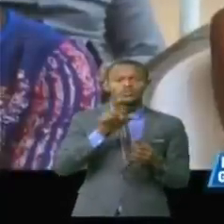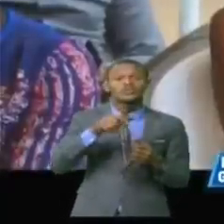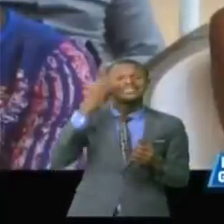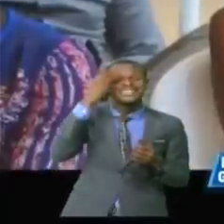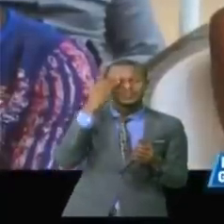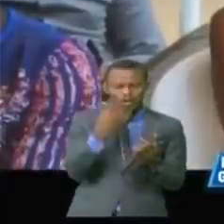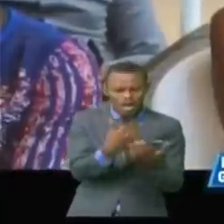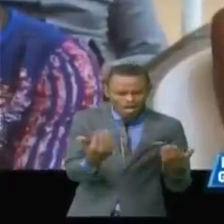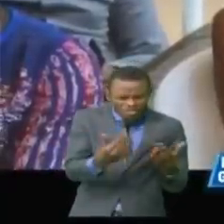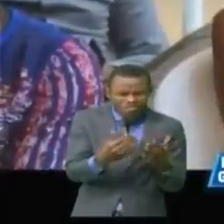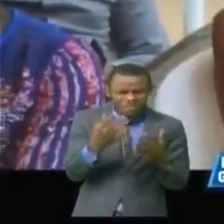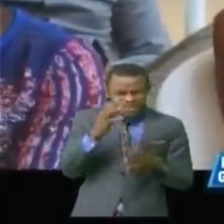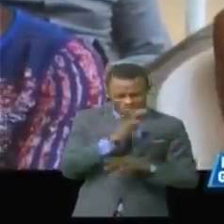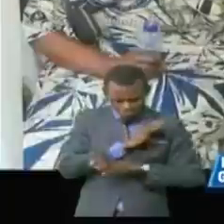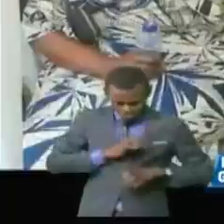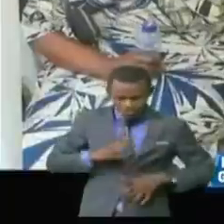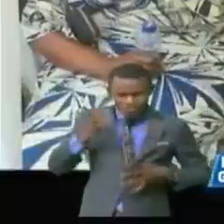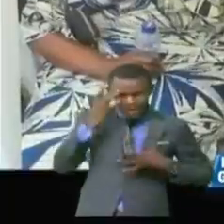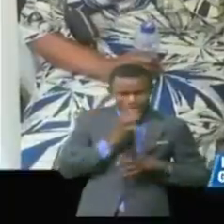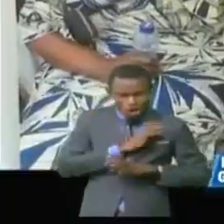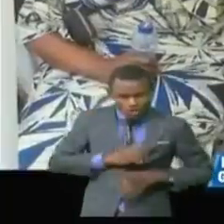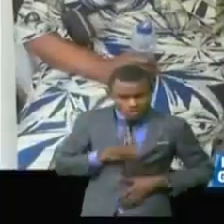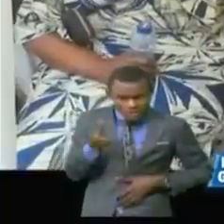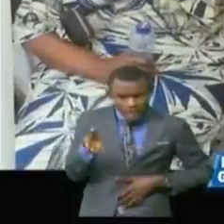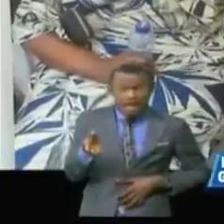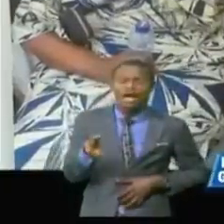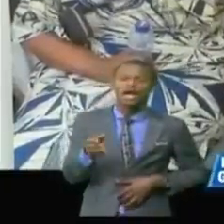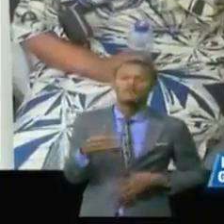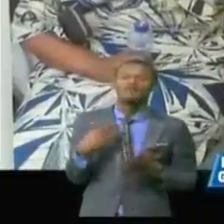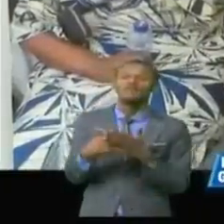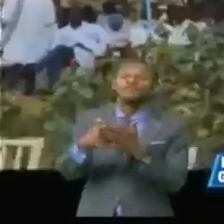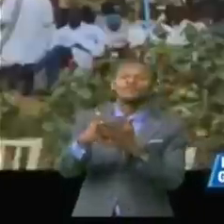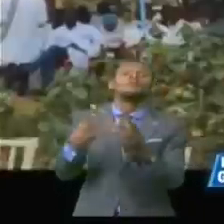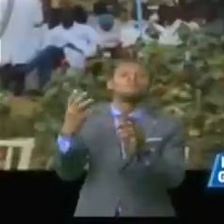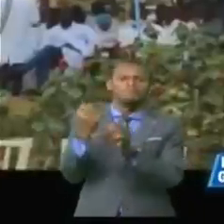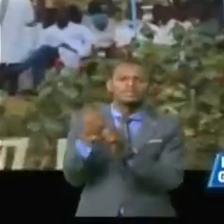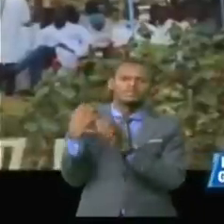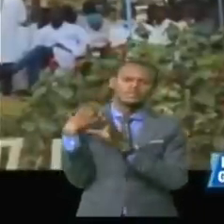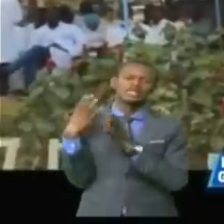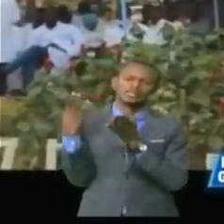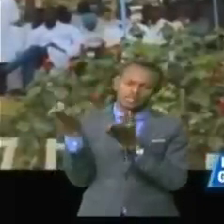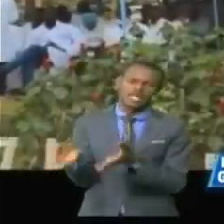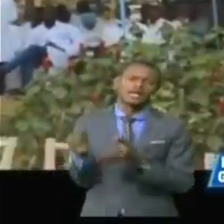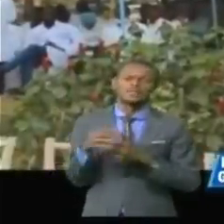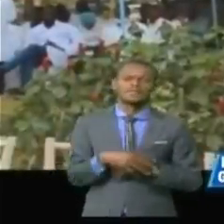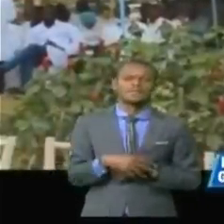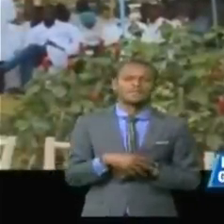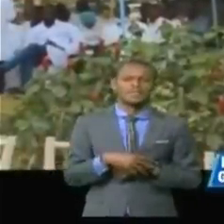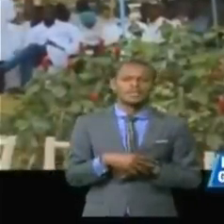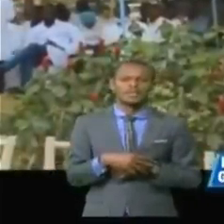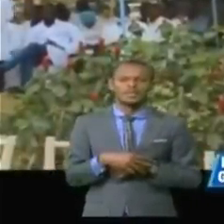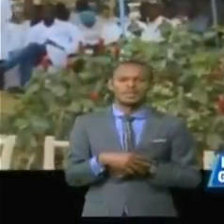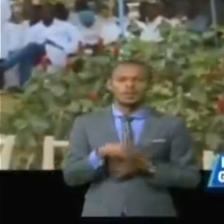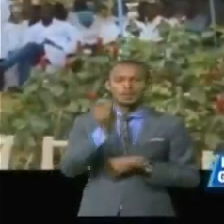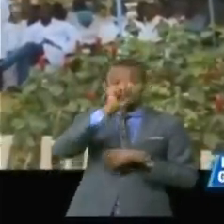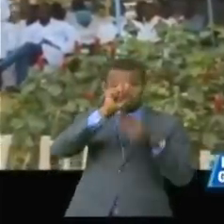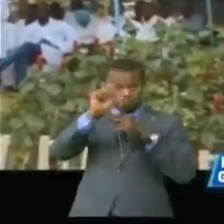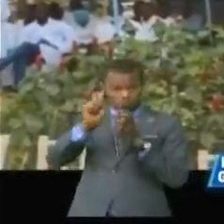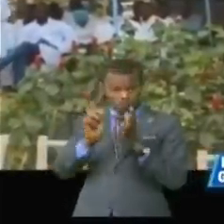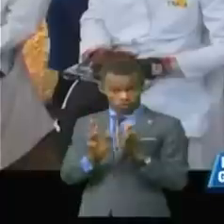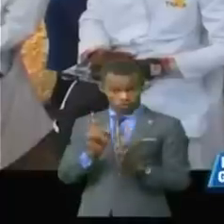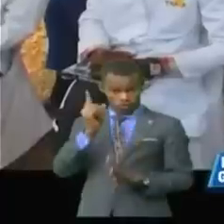santé pouvant être suspectées comme symptômes du cancer. Le professeur Dr René Ngioulou, chef des services